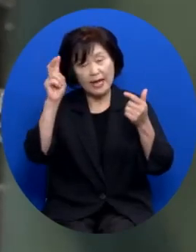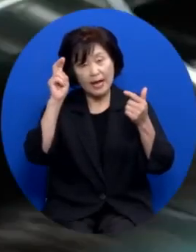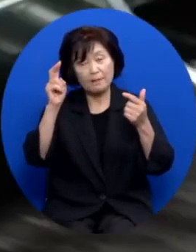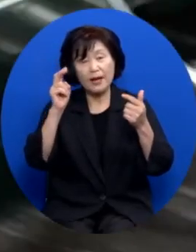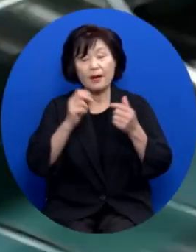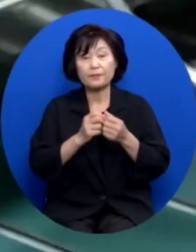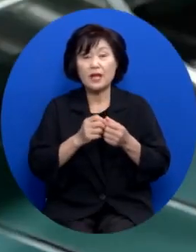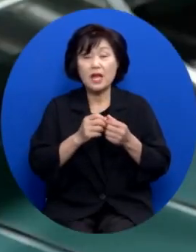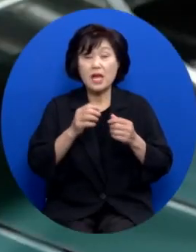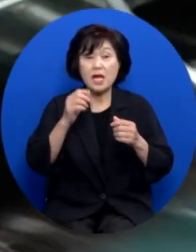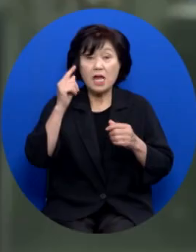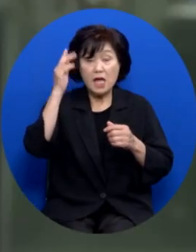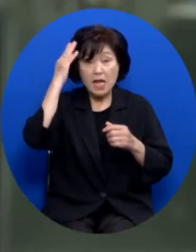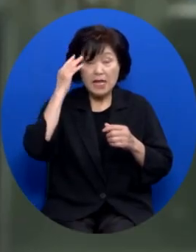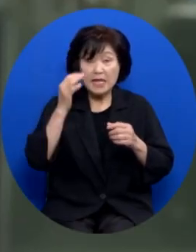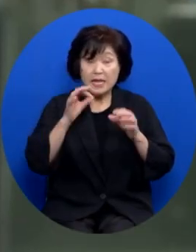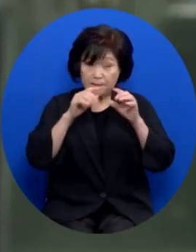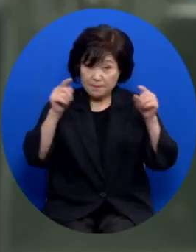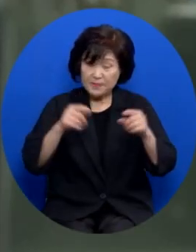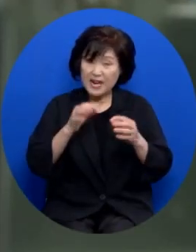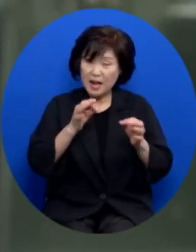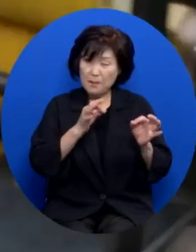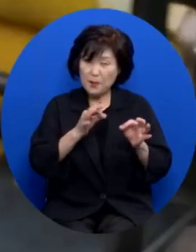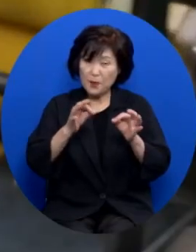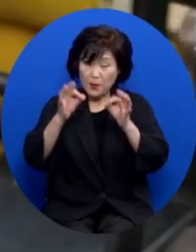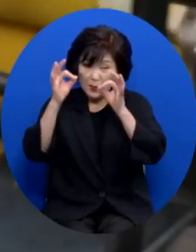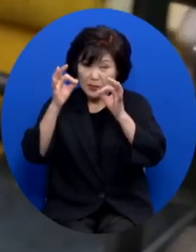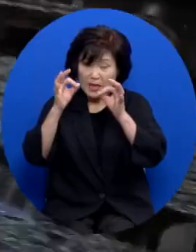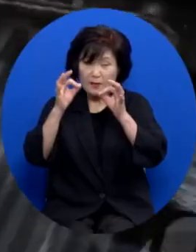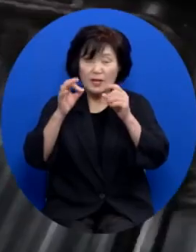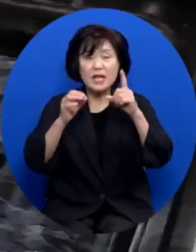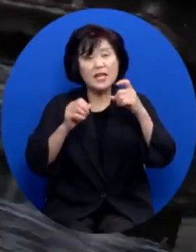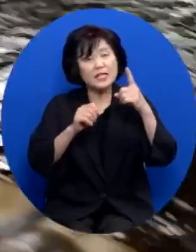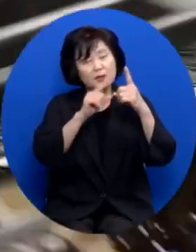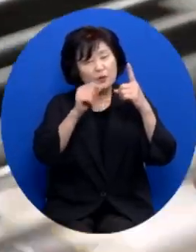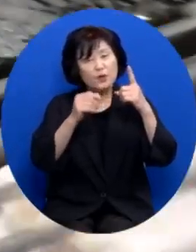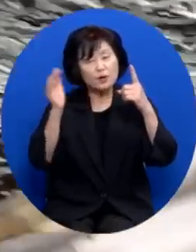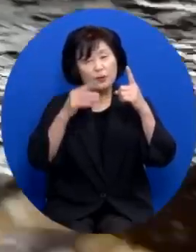천정부지로 오른 김 도매 가격이 11월부터 하락세를 보일 것으로 내다봤습니다.